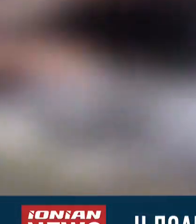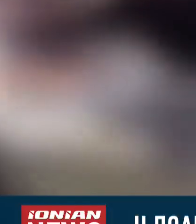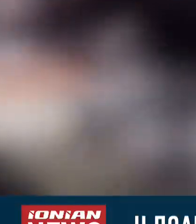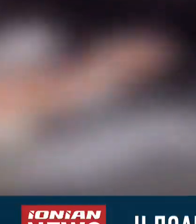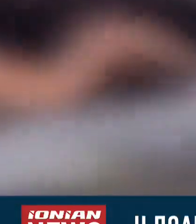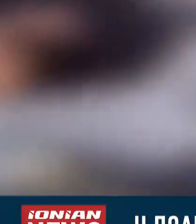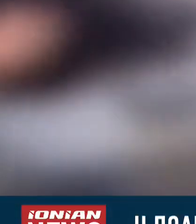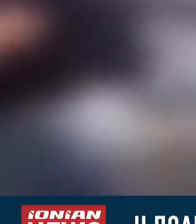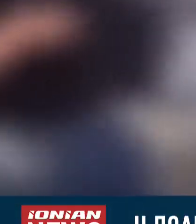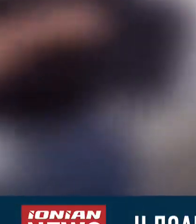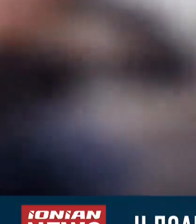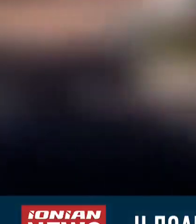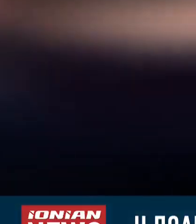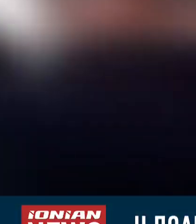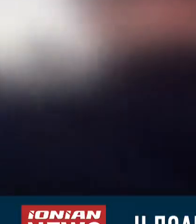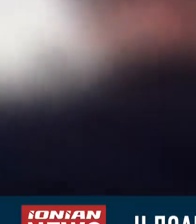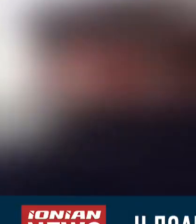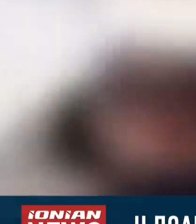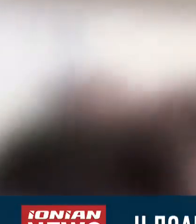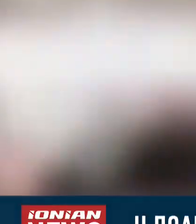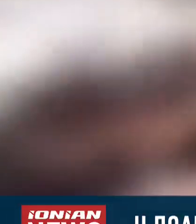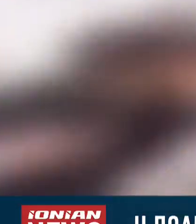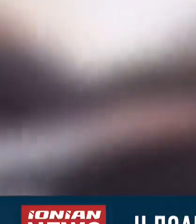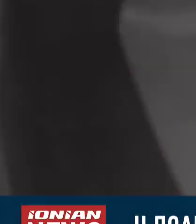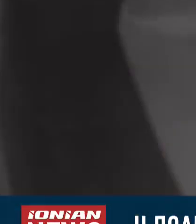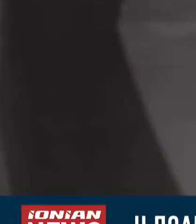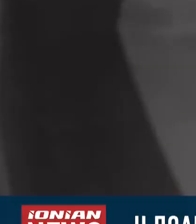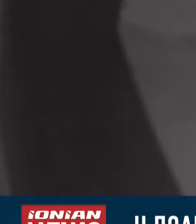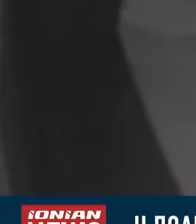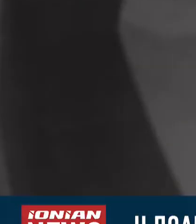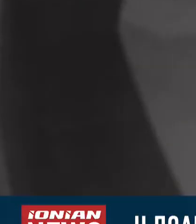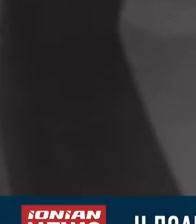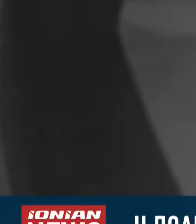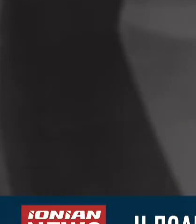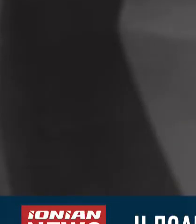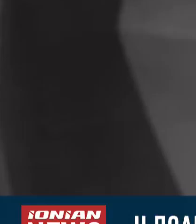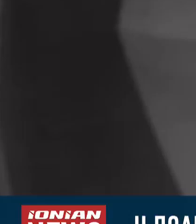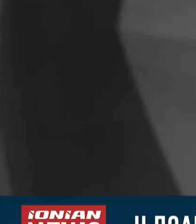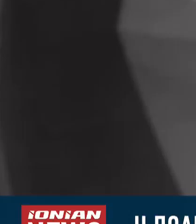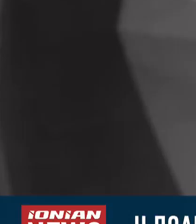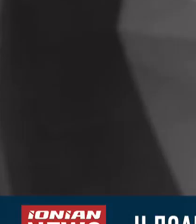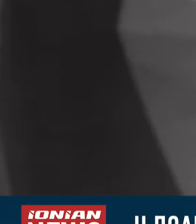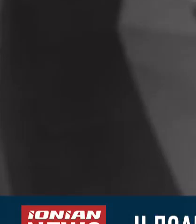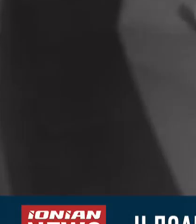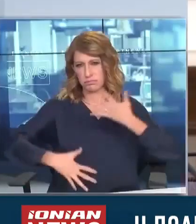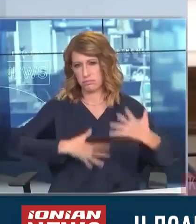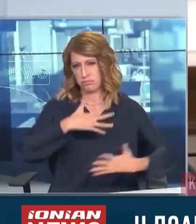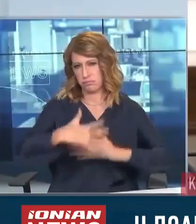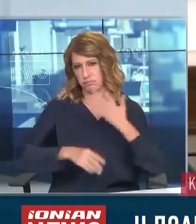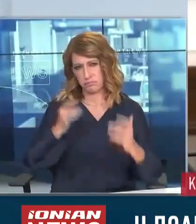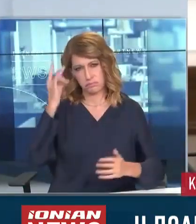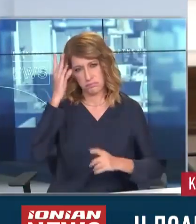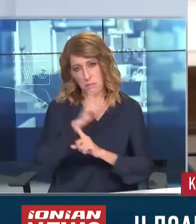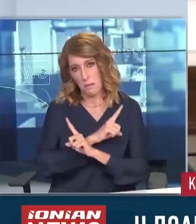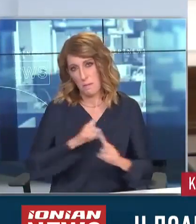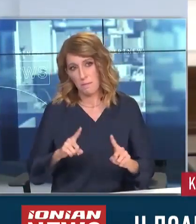ηλικίας από τα 15 στα 14 από τα οποία μπορεί να επιβληθεί περιορισμός σε ειδικό κατάστημα κράτησης νέων εμες έχουμε